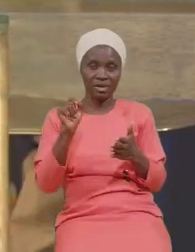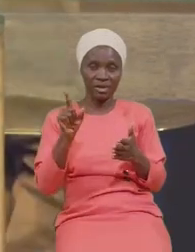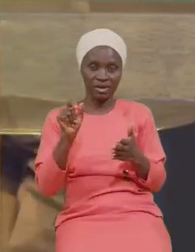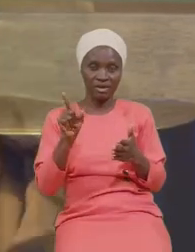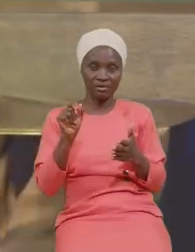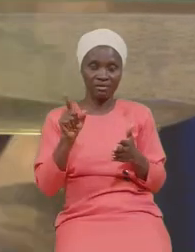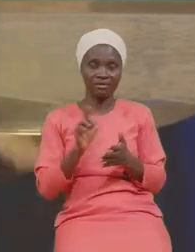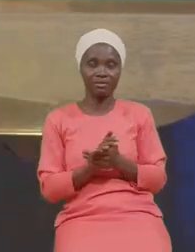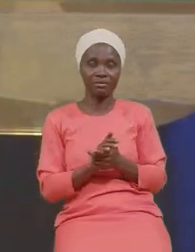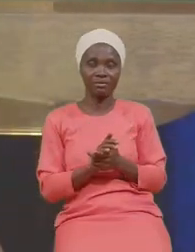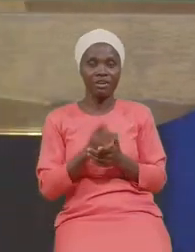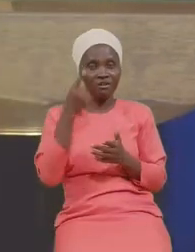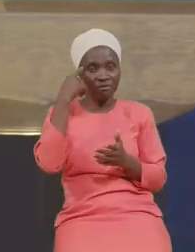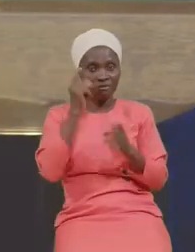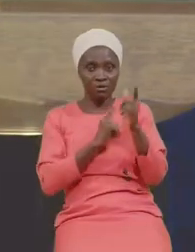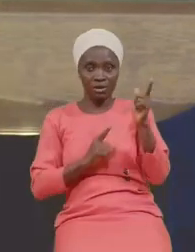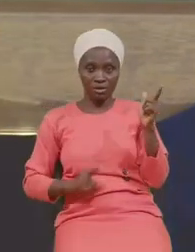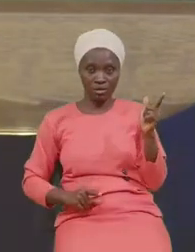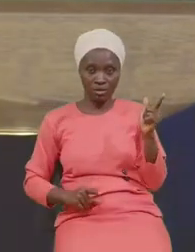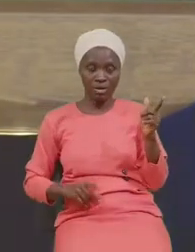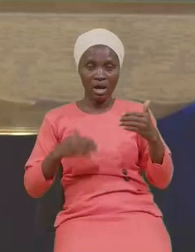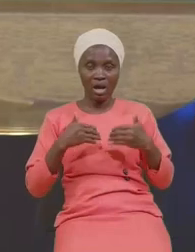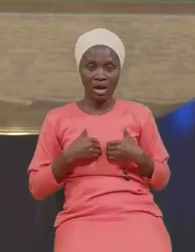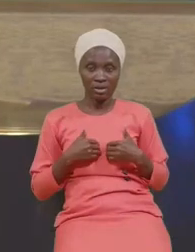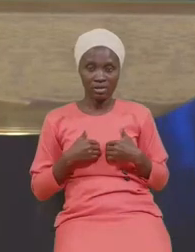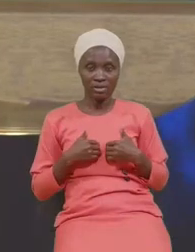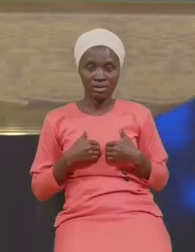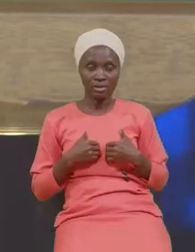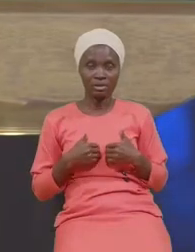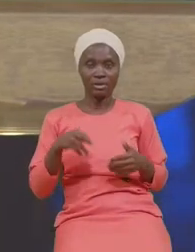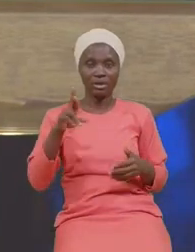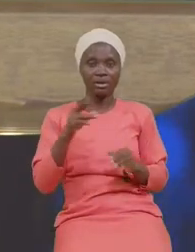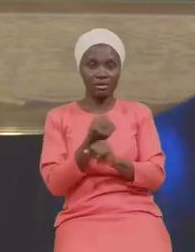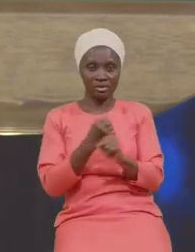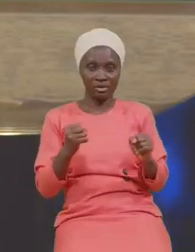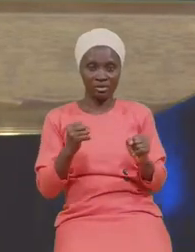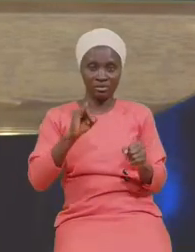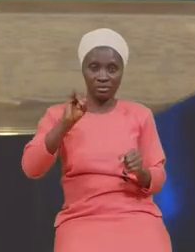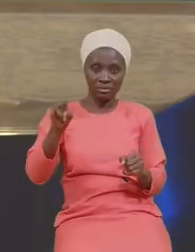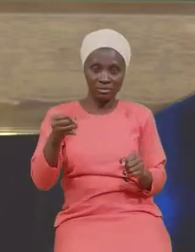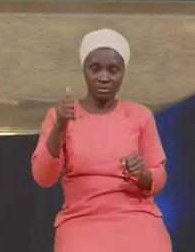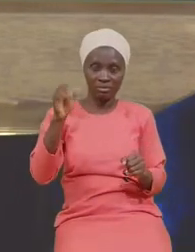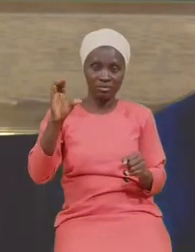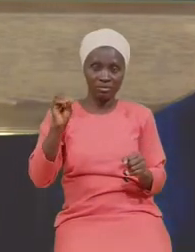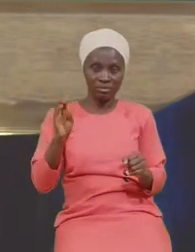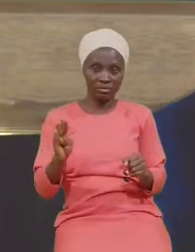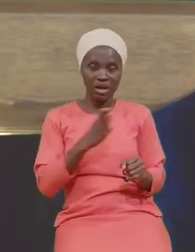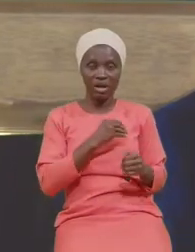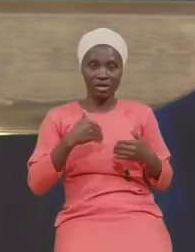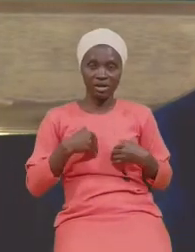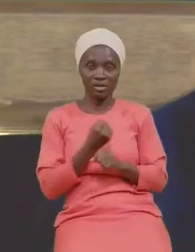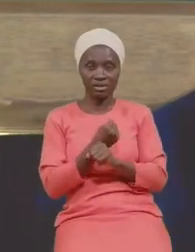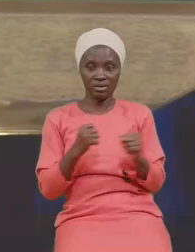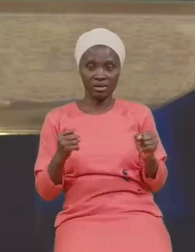quand l'éternel rachète Jacob il le délivre de la